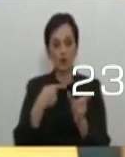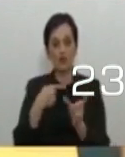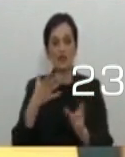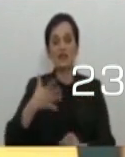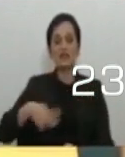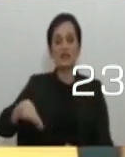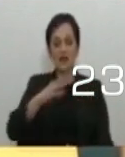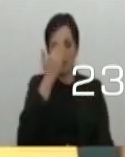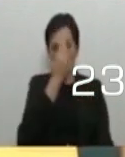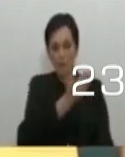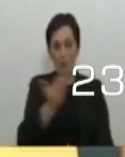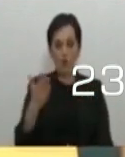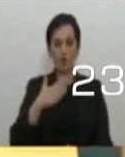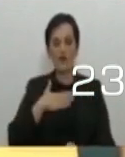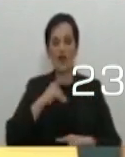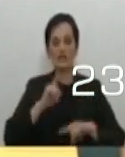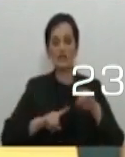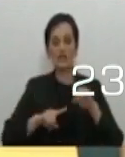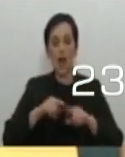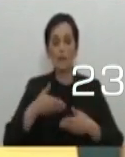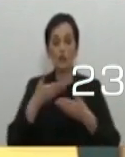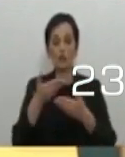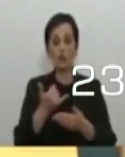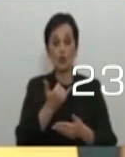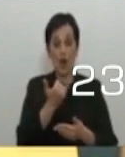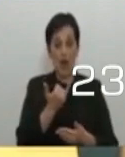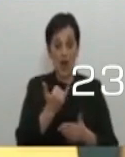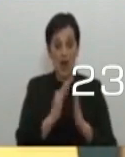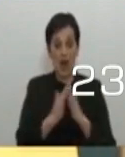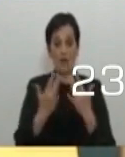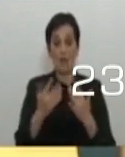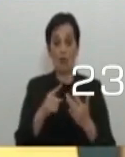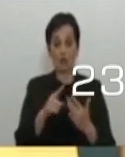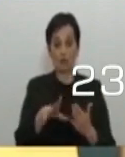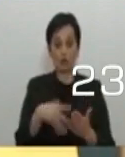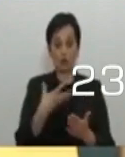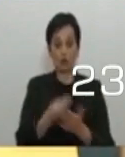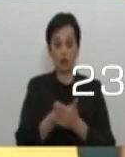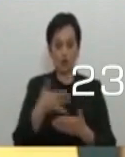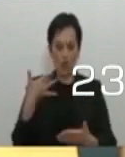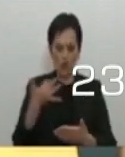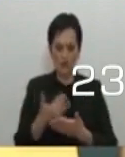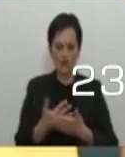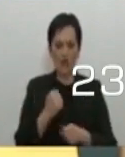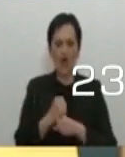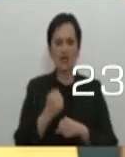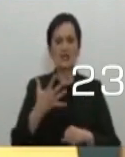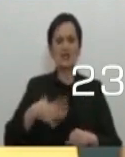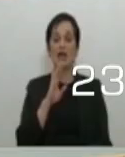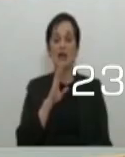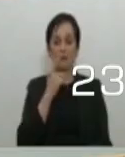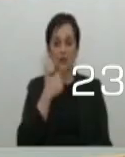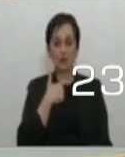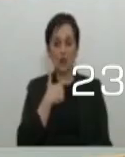საქართველოს მოსახლეობის და ჩვენი სამშობლოს წინაშე, რაც ამ წუთამდე, ამ მოთხოვნის დაყენებამდე დღემდე აკეთეს საქართველოს